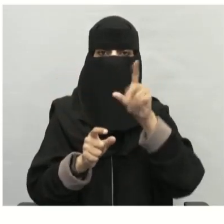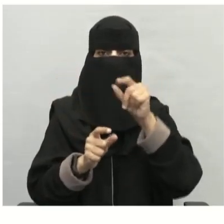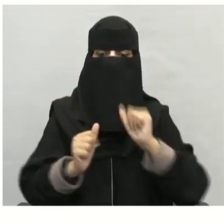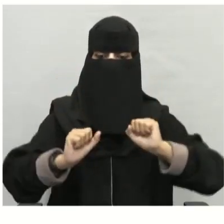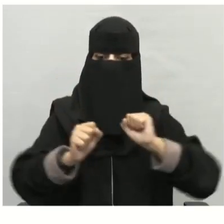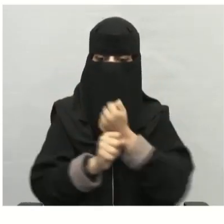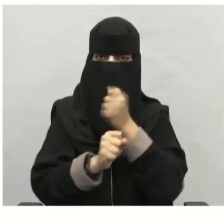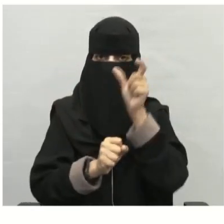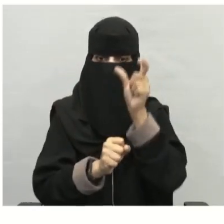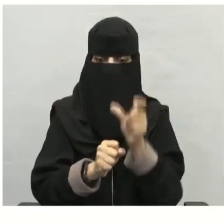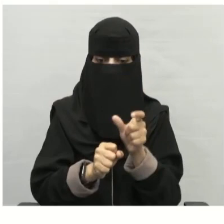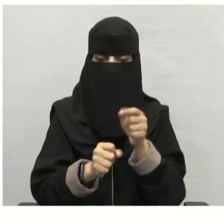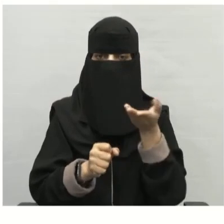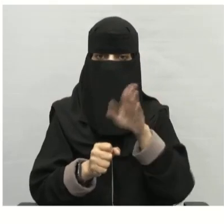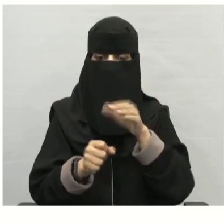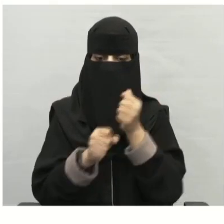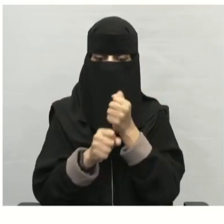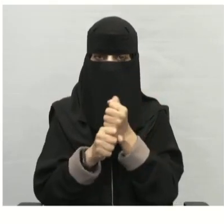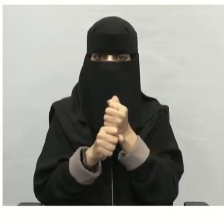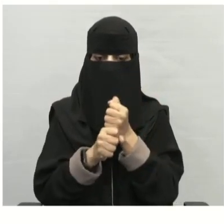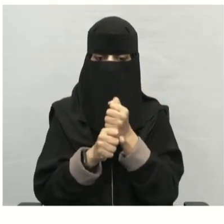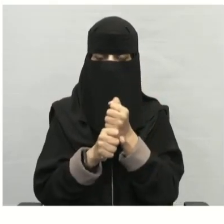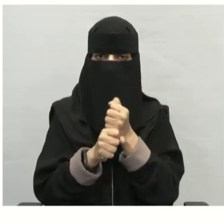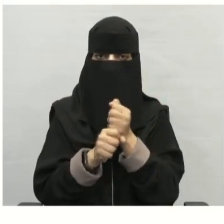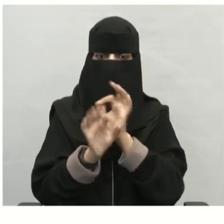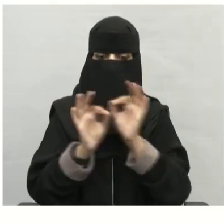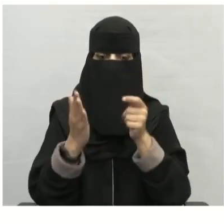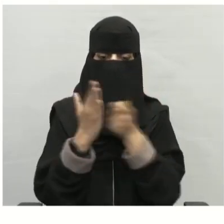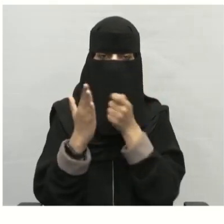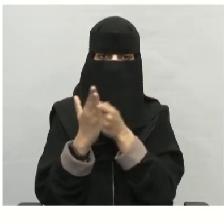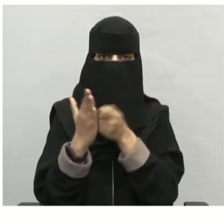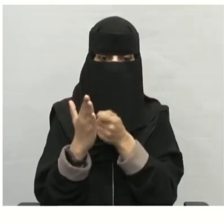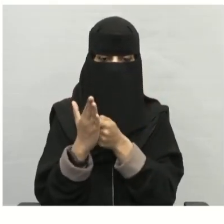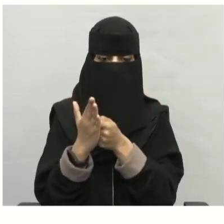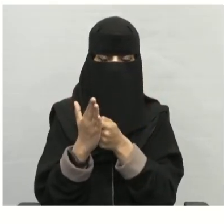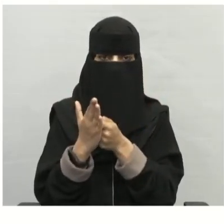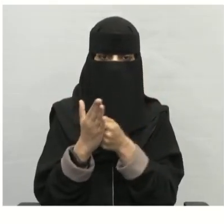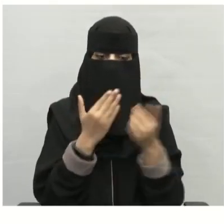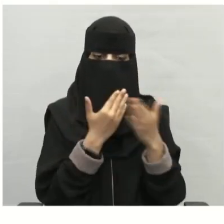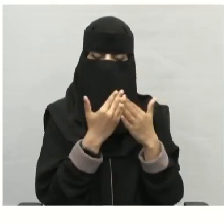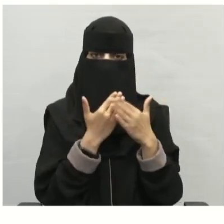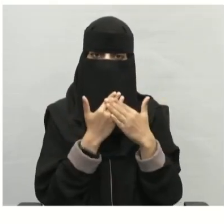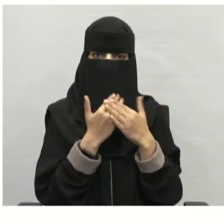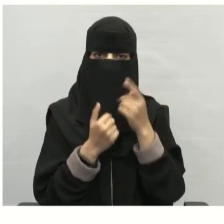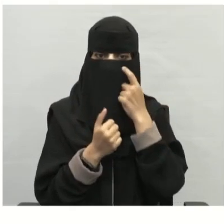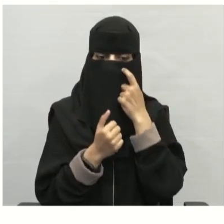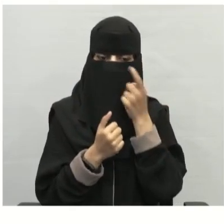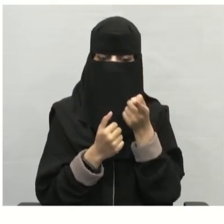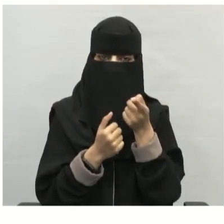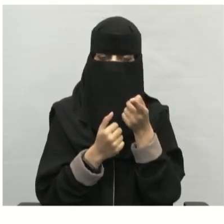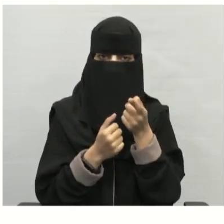قدره الفرد على العمل واداء الواجبات والمتطلبات